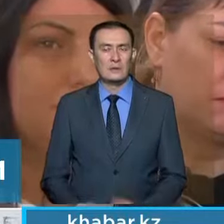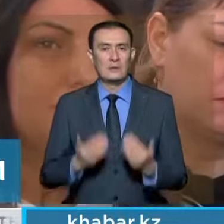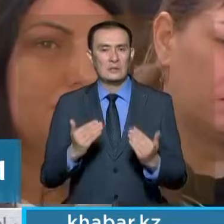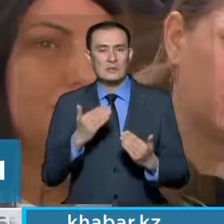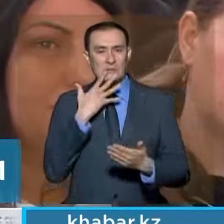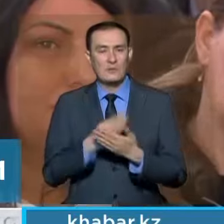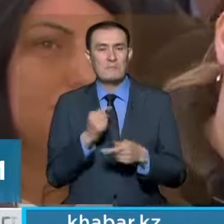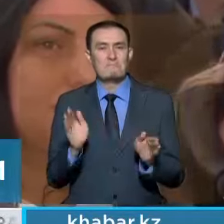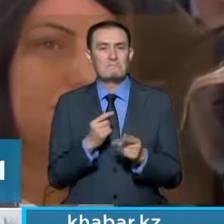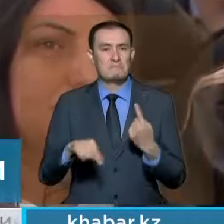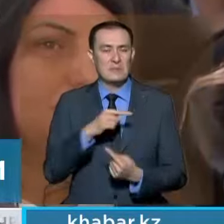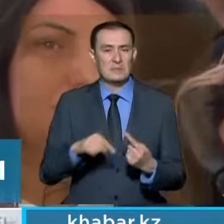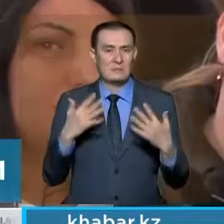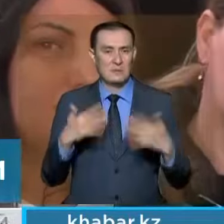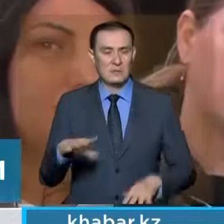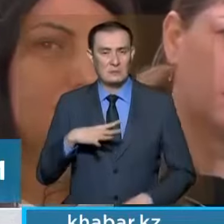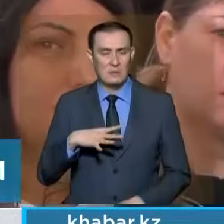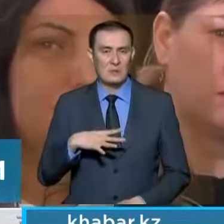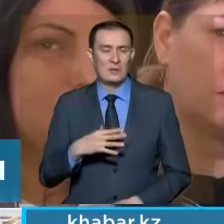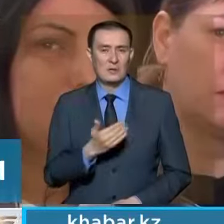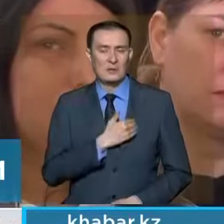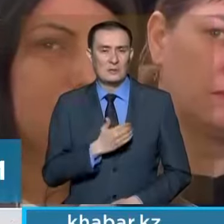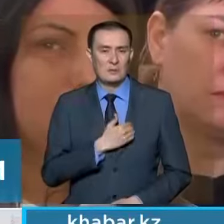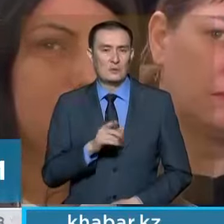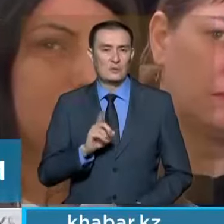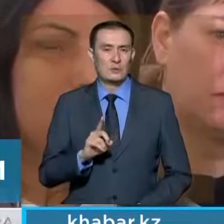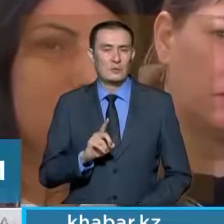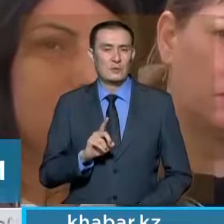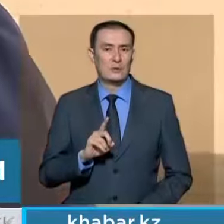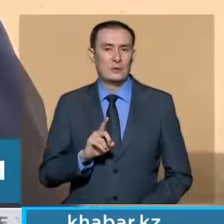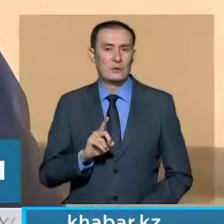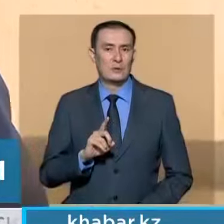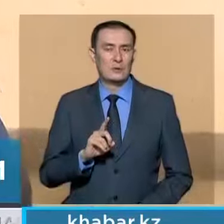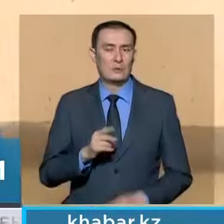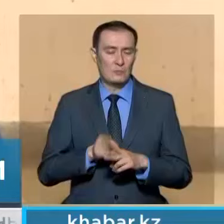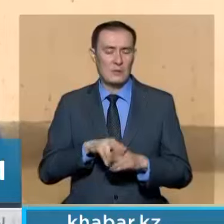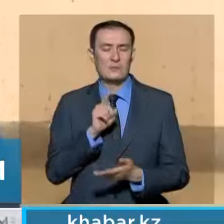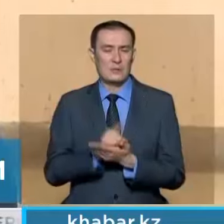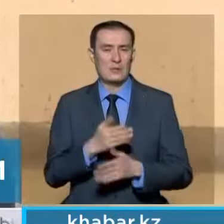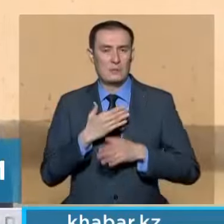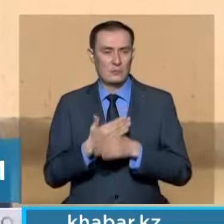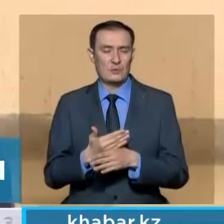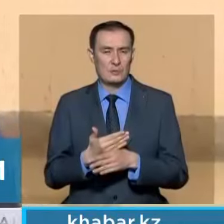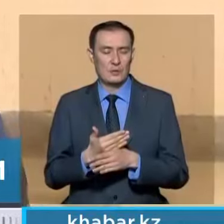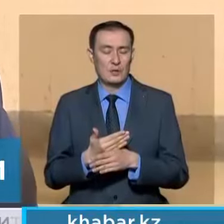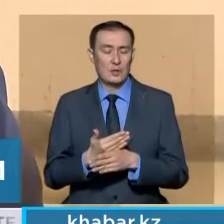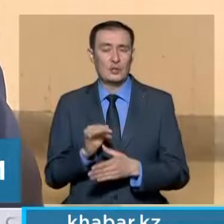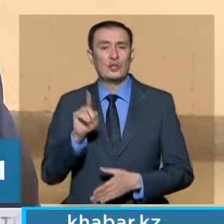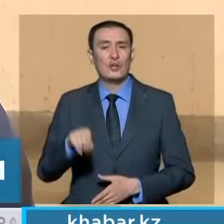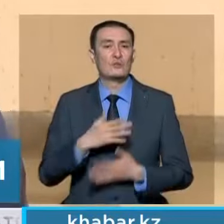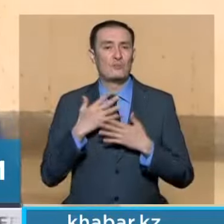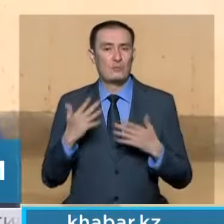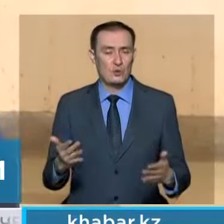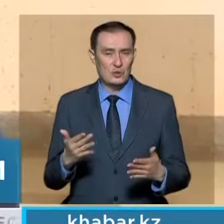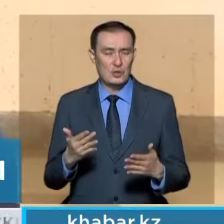бизнес, магазинчик подготовил. Вот хотелось бы узнать, как будет с этим. Мы поможем вам. Более того,